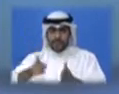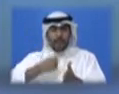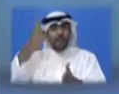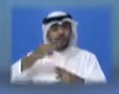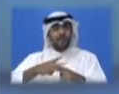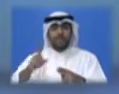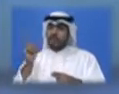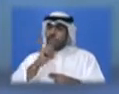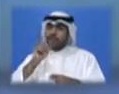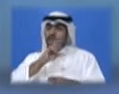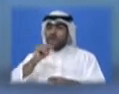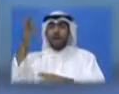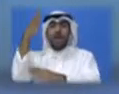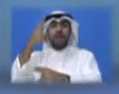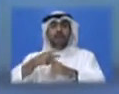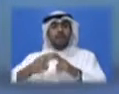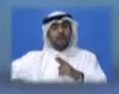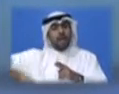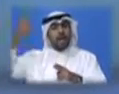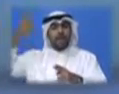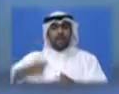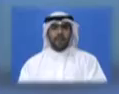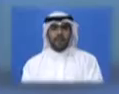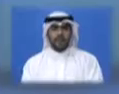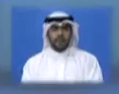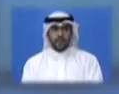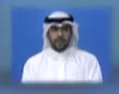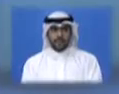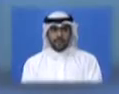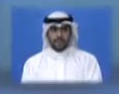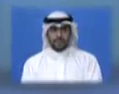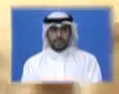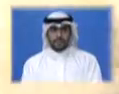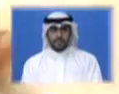أبطال الكويت الذين رفعوا اسم الكويت عاليا.